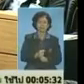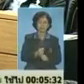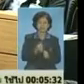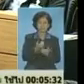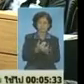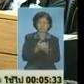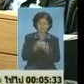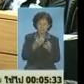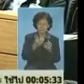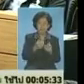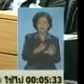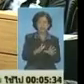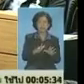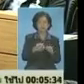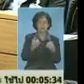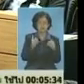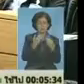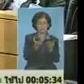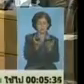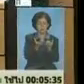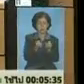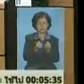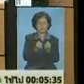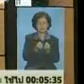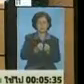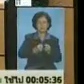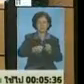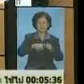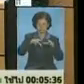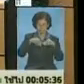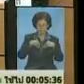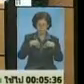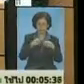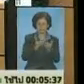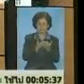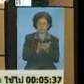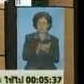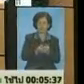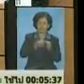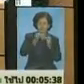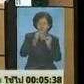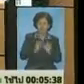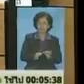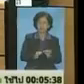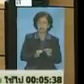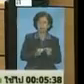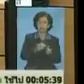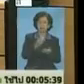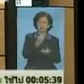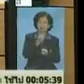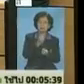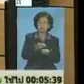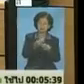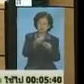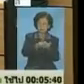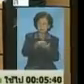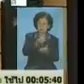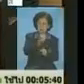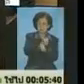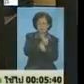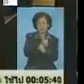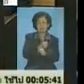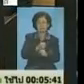ร็จเนี่ยมันต้องมีการขอรับความเห็นชอบราคาและอนุมัติจ้างก่อสร้างโครงการอาคารที่ทำงานสถานีตำรวจ